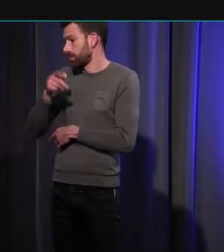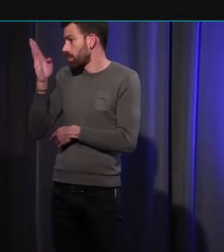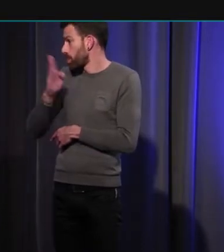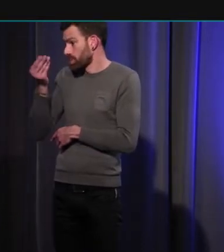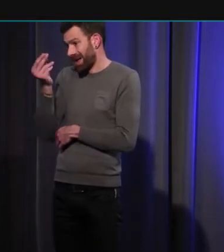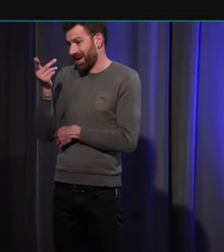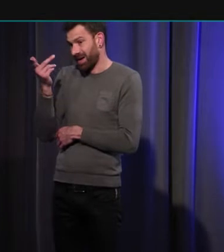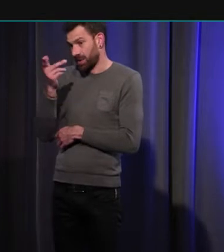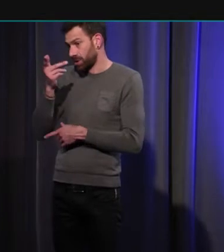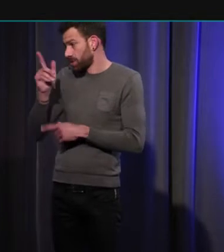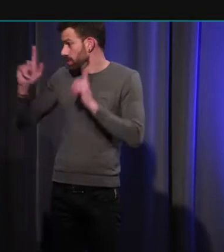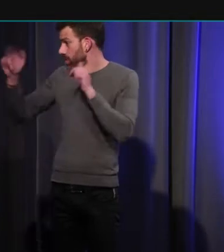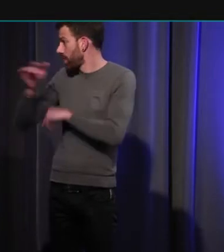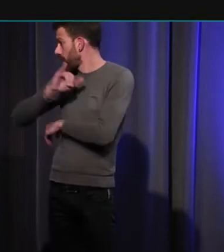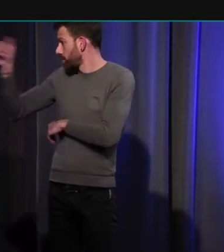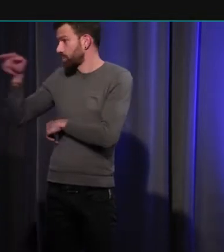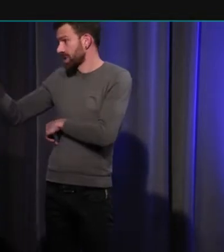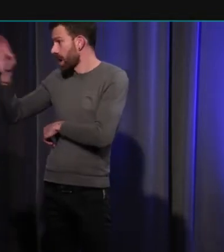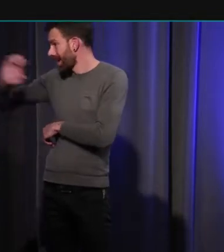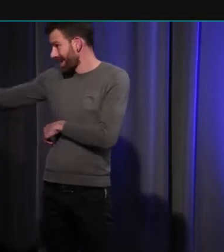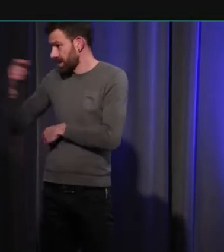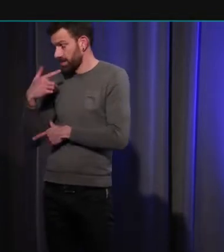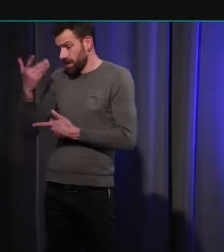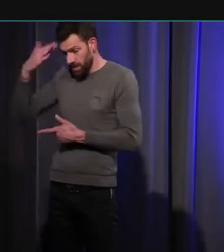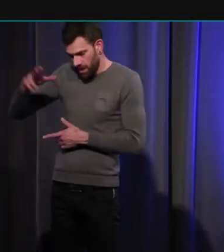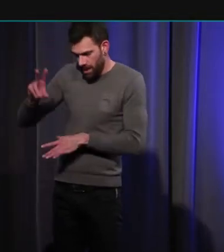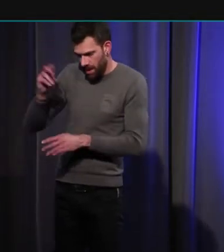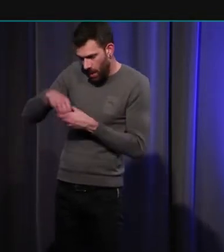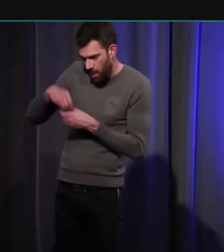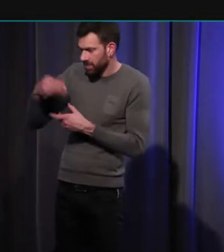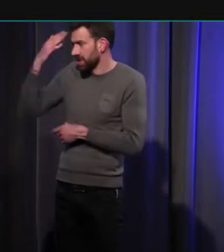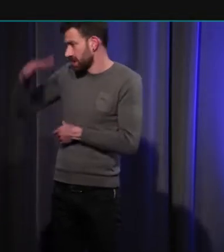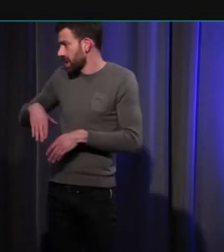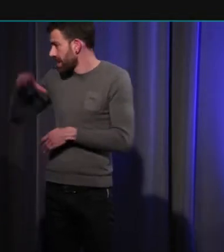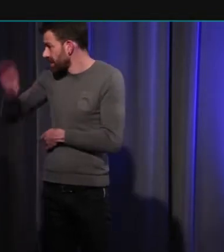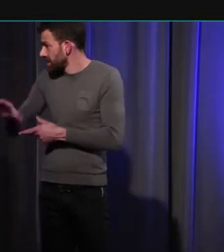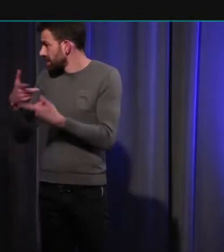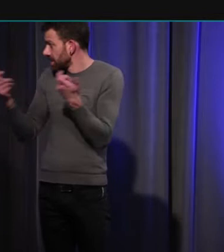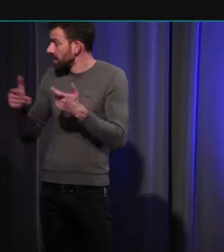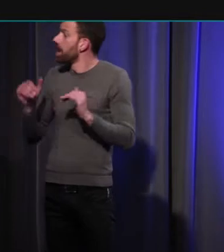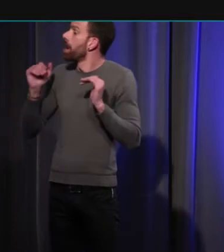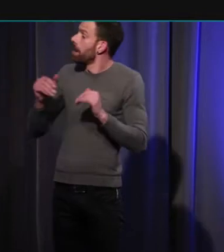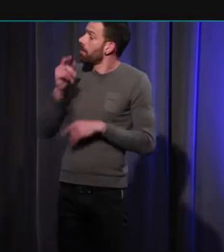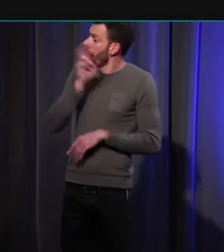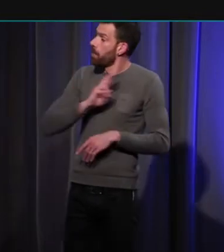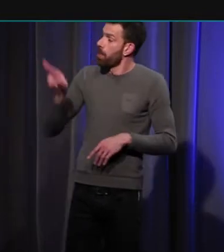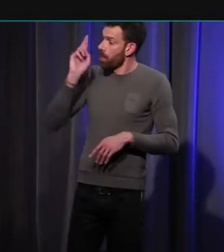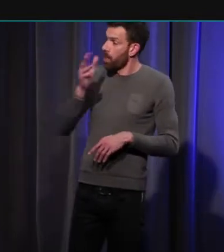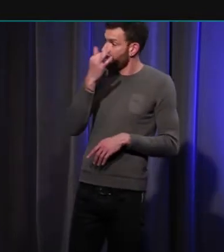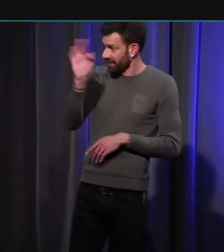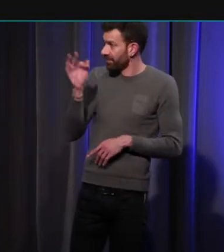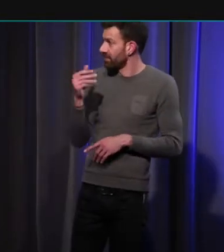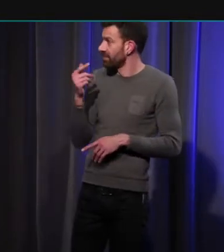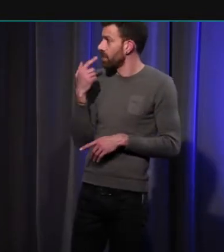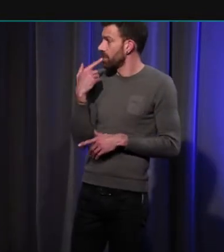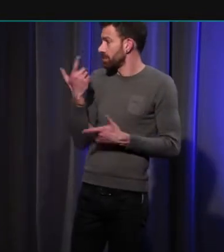et ils savent le garder savent l'investir donc il est même le roi de france leur a confié dans la tour